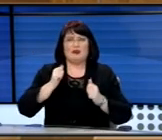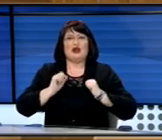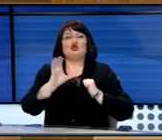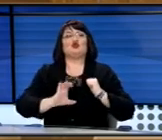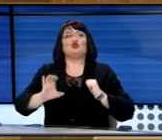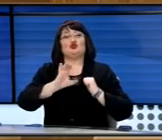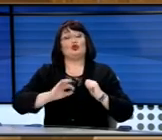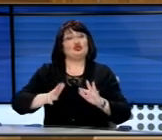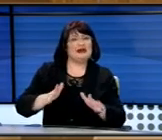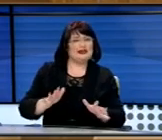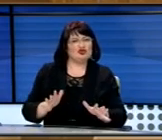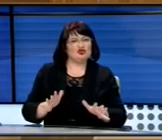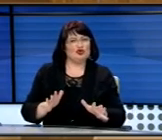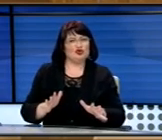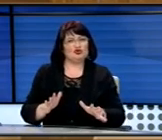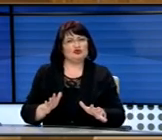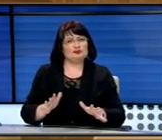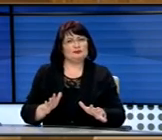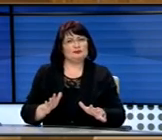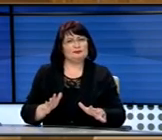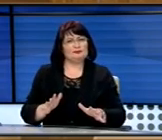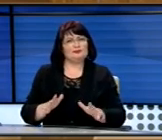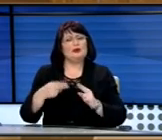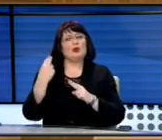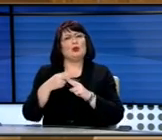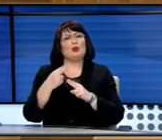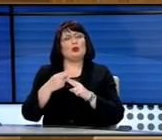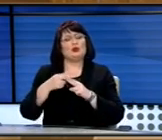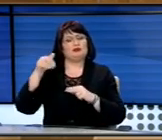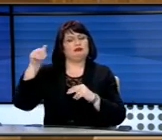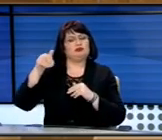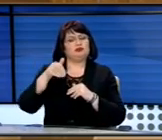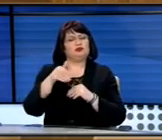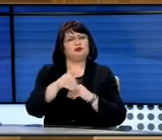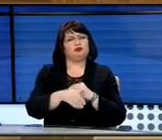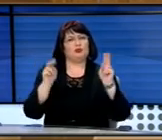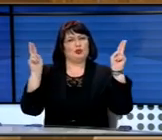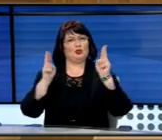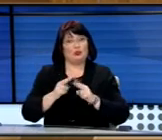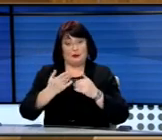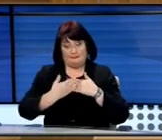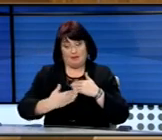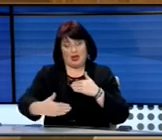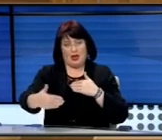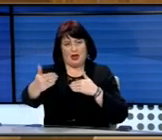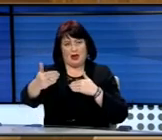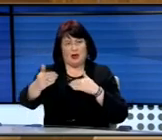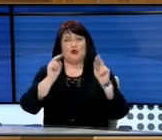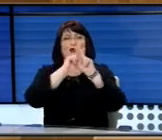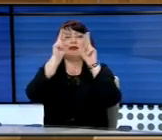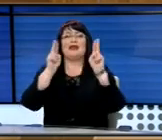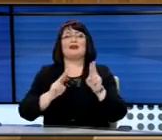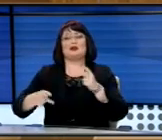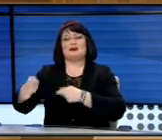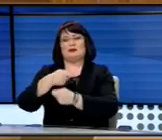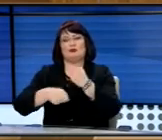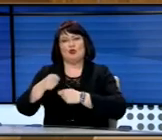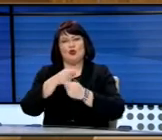τουρισμός ενδέχεται να σημειώσει σημαντική υποχώρηση σε μια περίοδο που το διεθνές